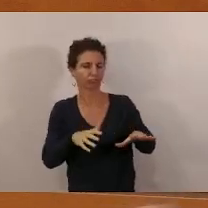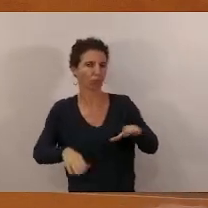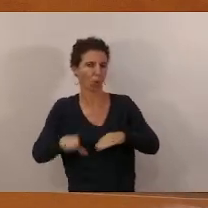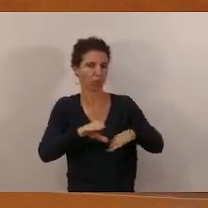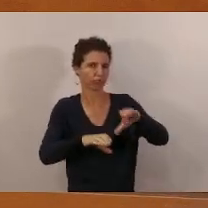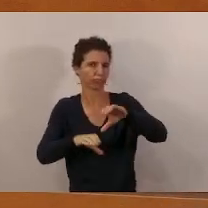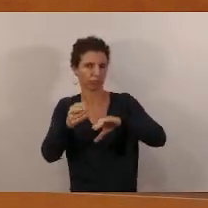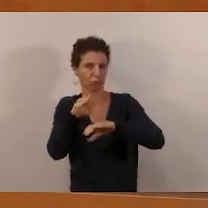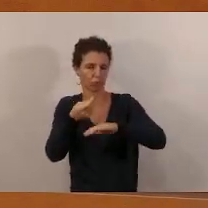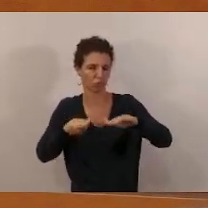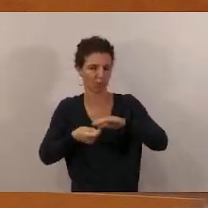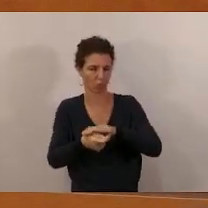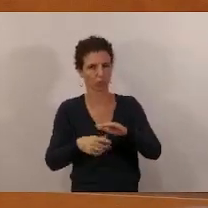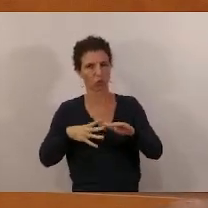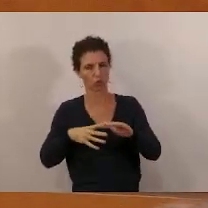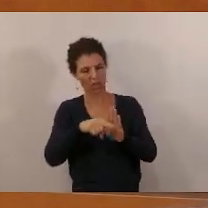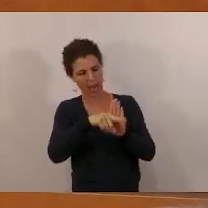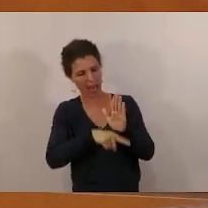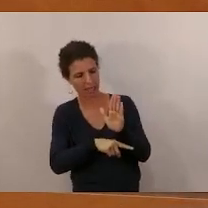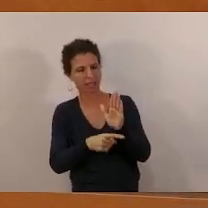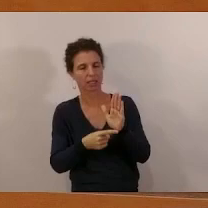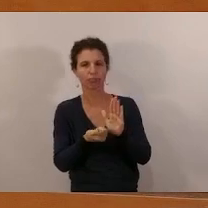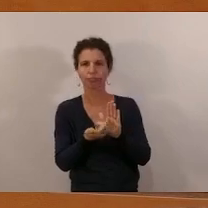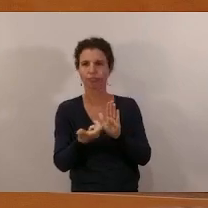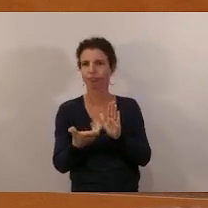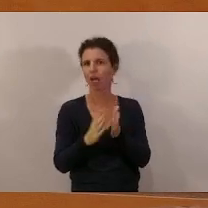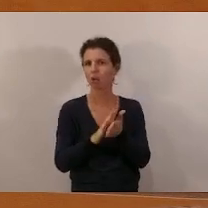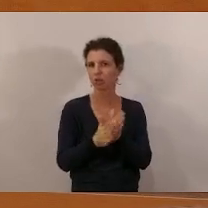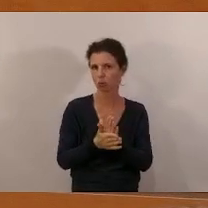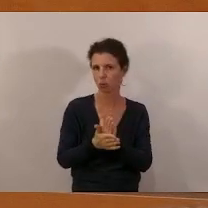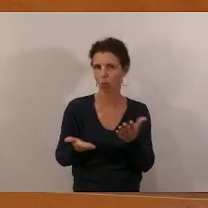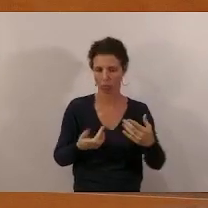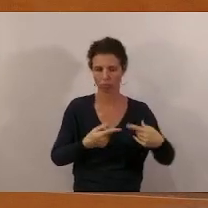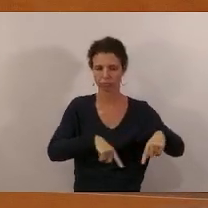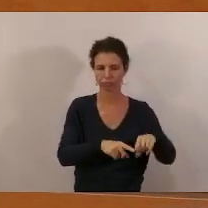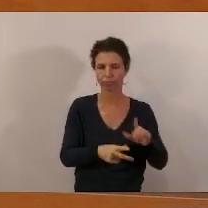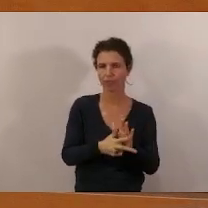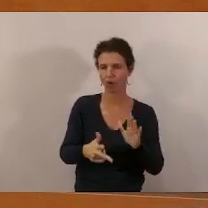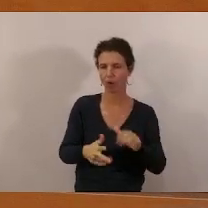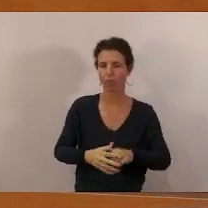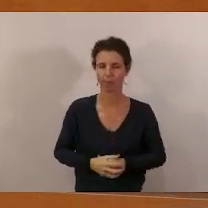subventions aux différentes associations. Et le rapport a reçu un avis favorable.